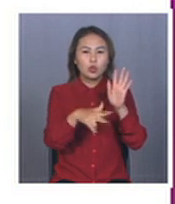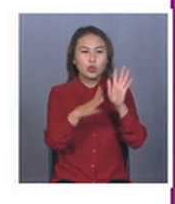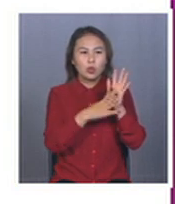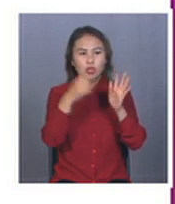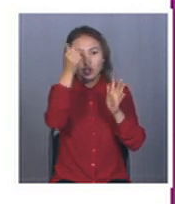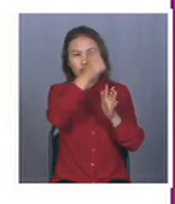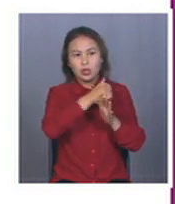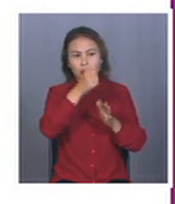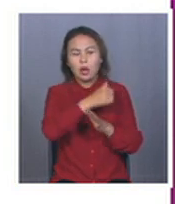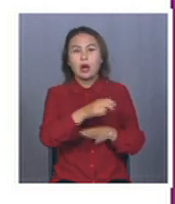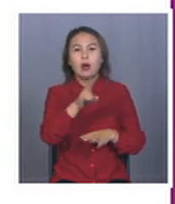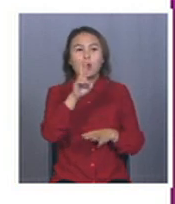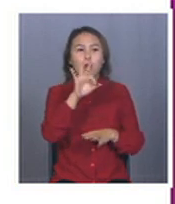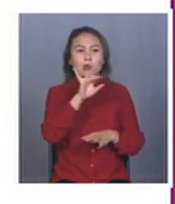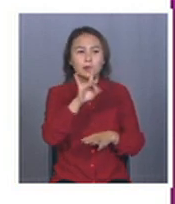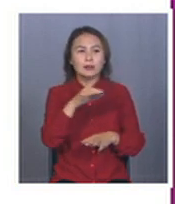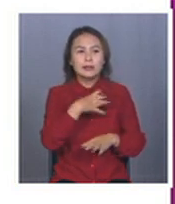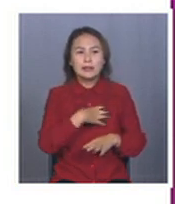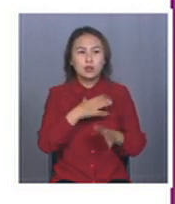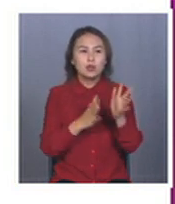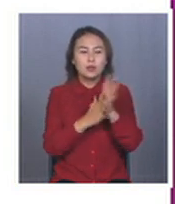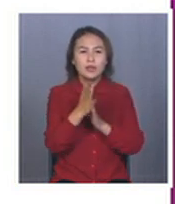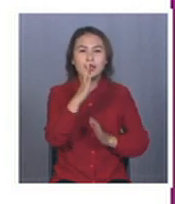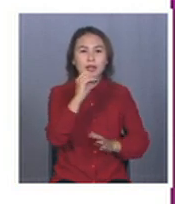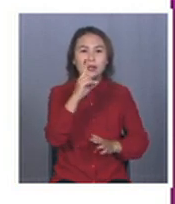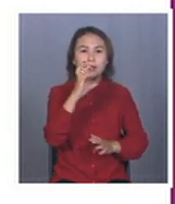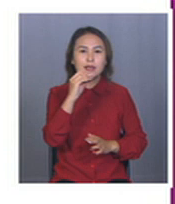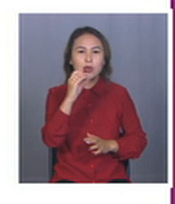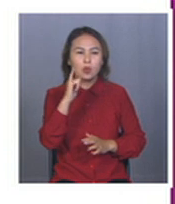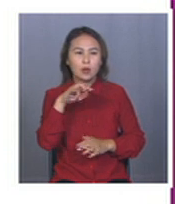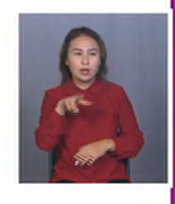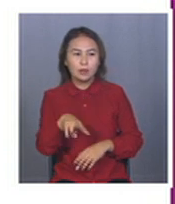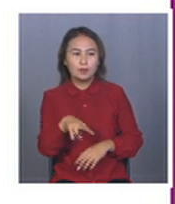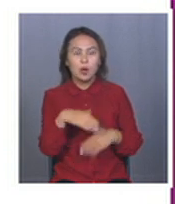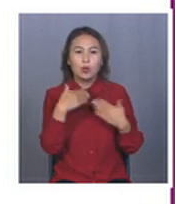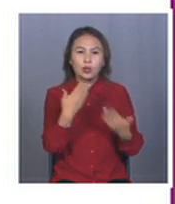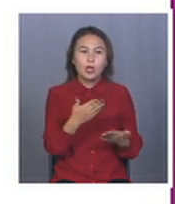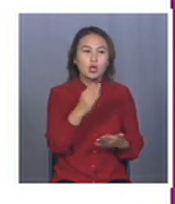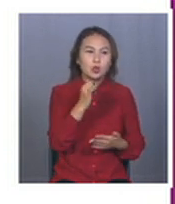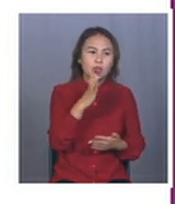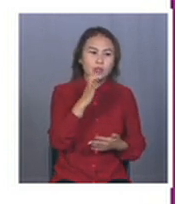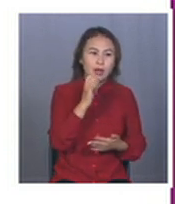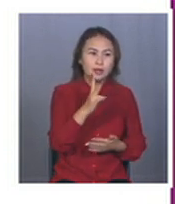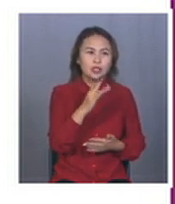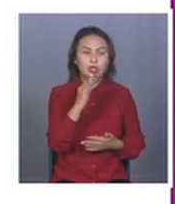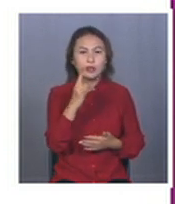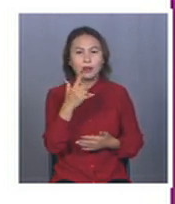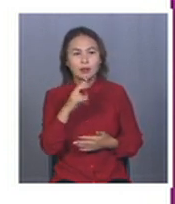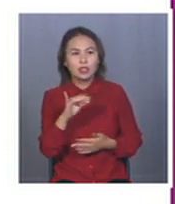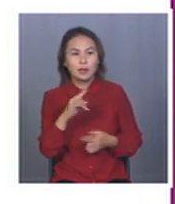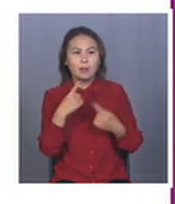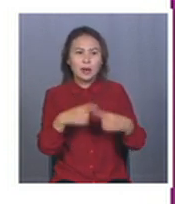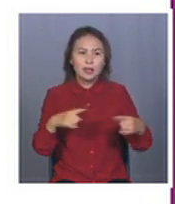1939 жылы құрылған. Қорықтың негізгі өсімдігі сексеуіл. Онда жусан, жыңғыл және